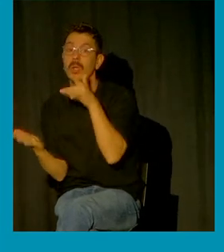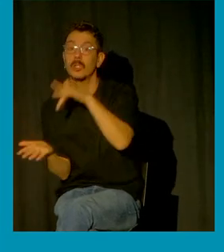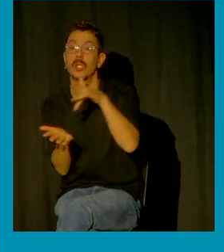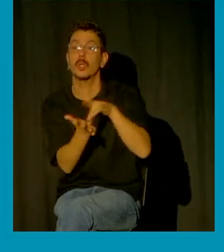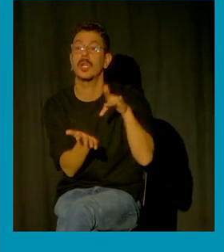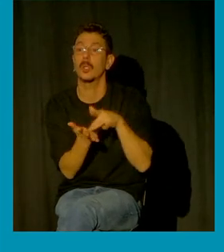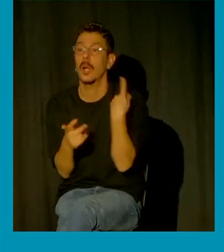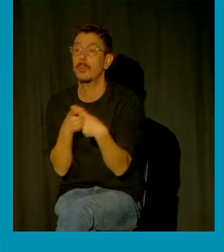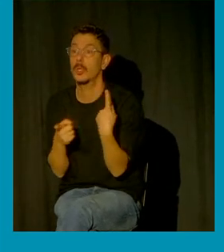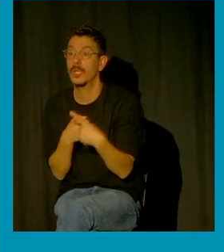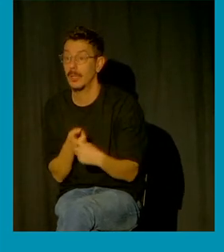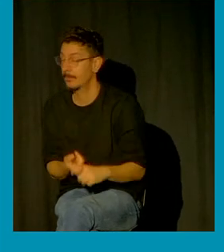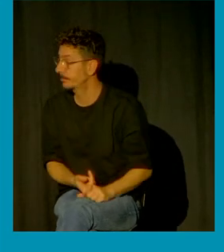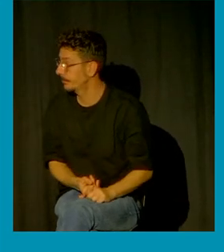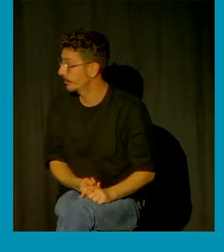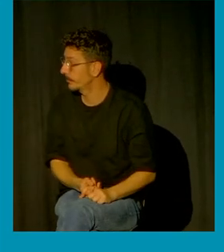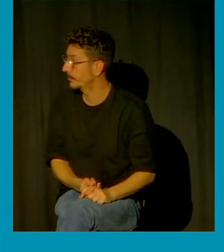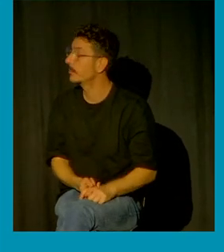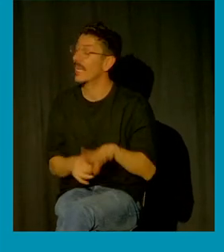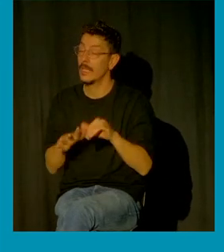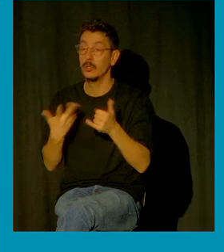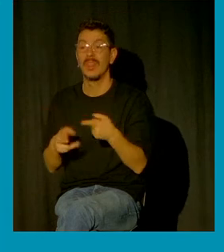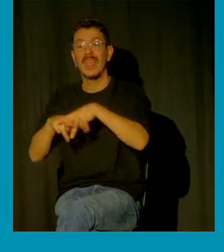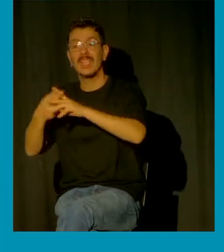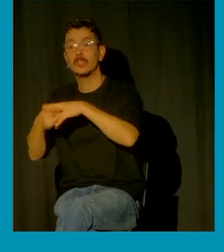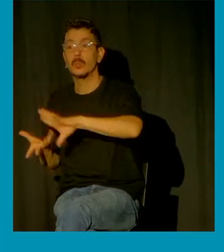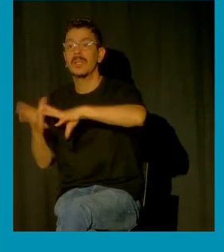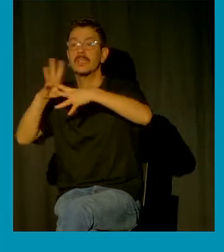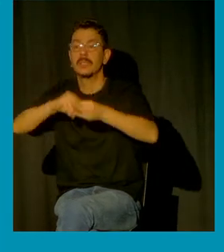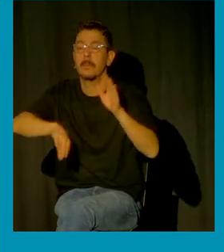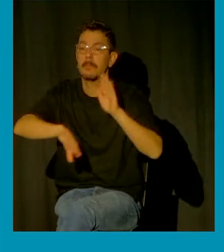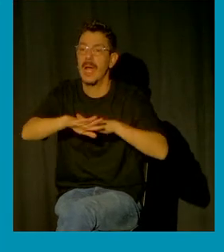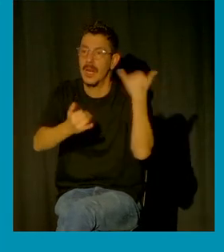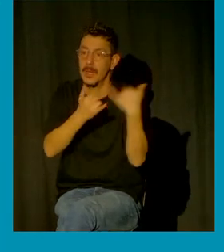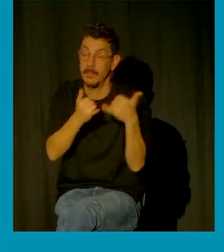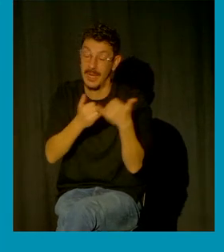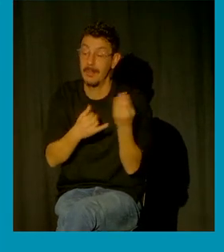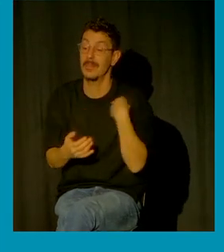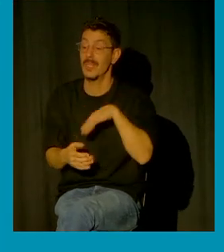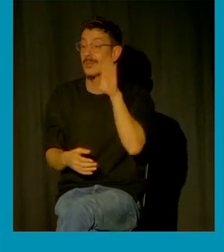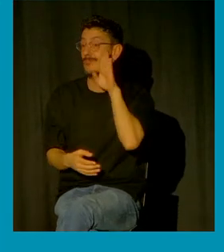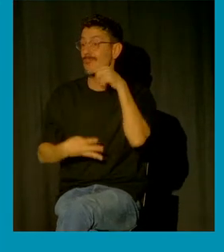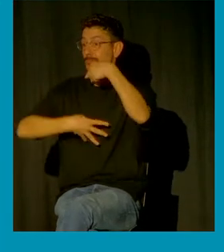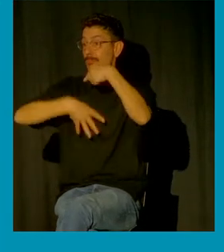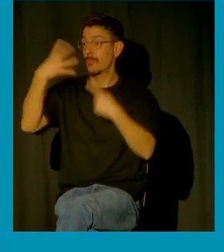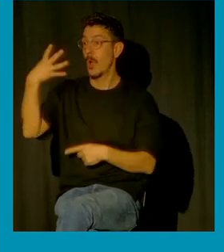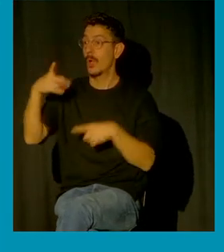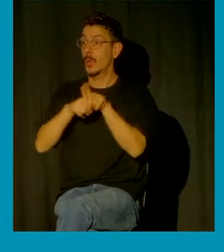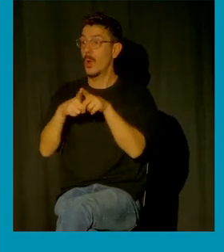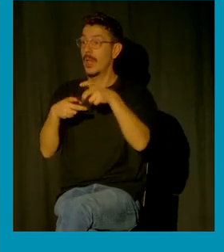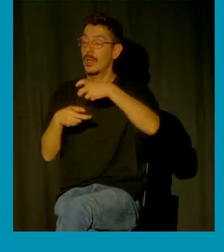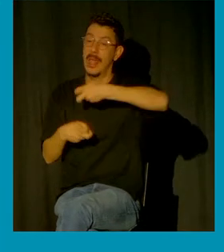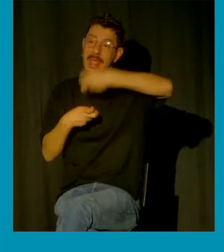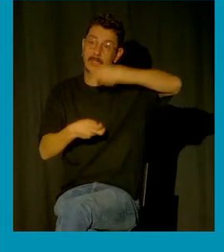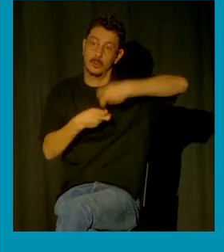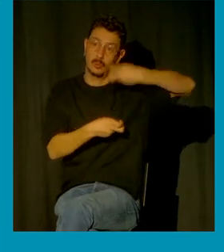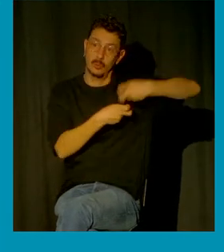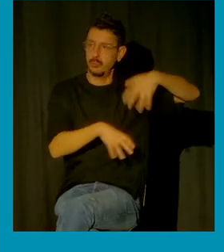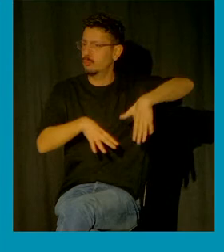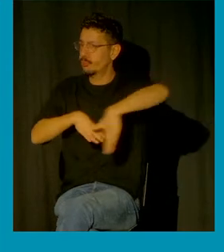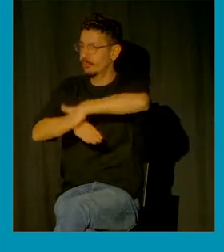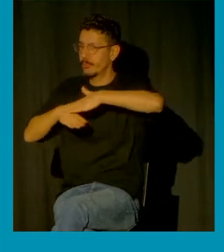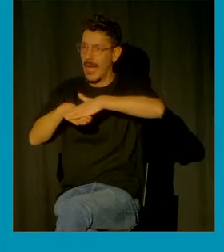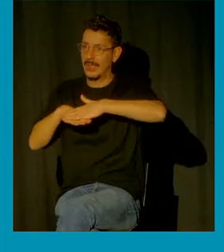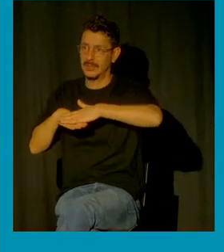reconeguda i per tant posar els instruments per reparar aquests serien els eixos bàsics els quals ha